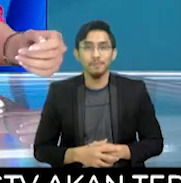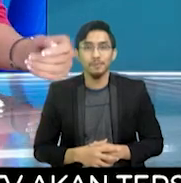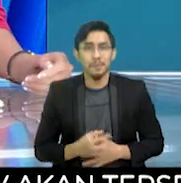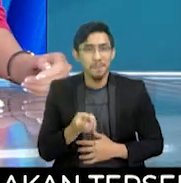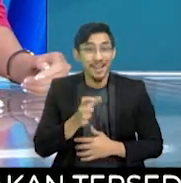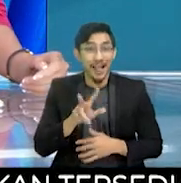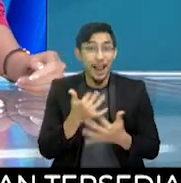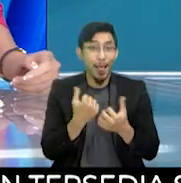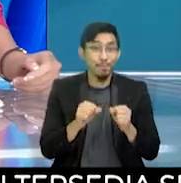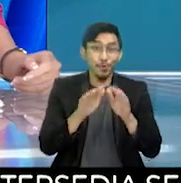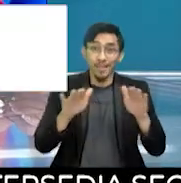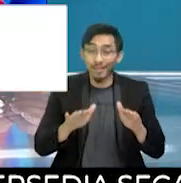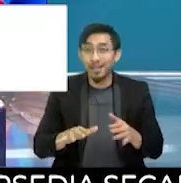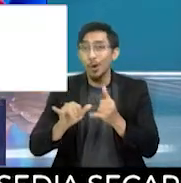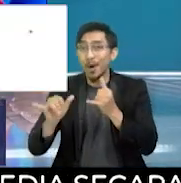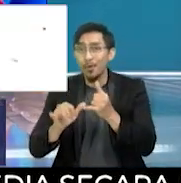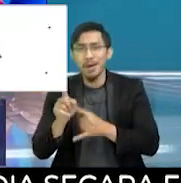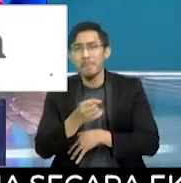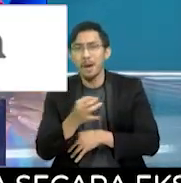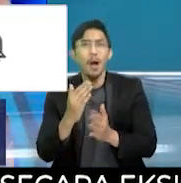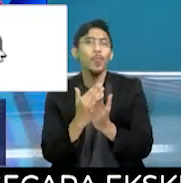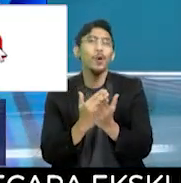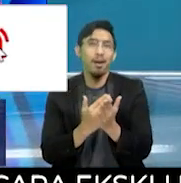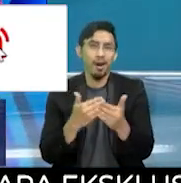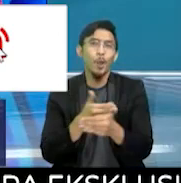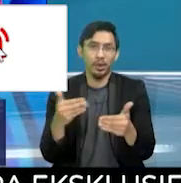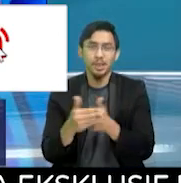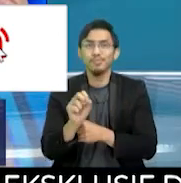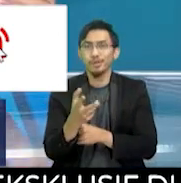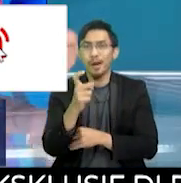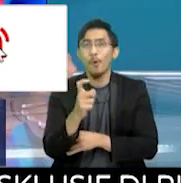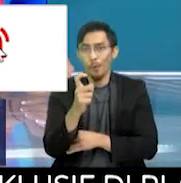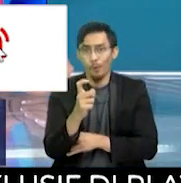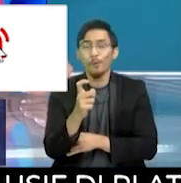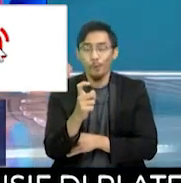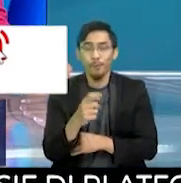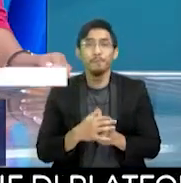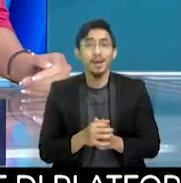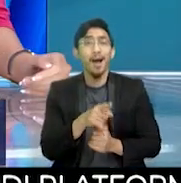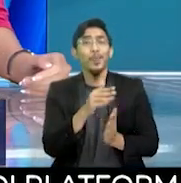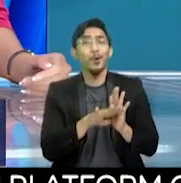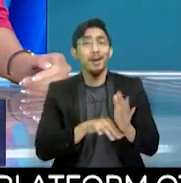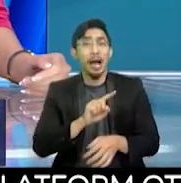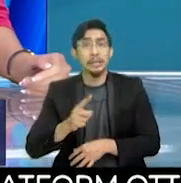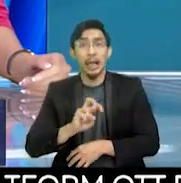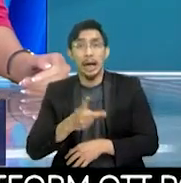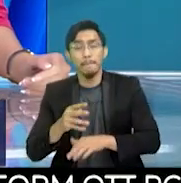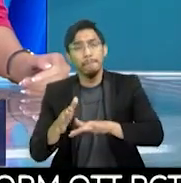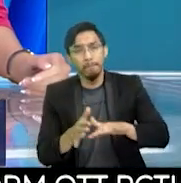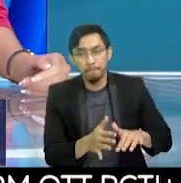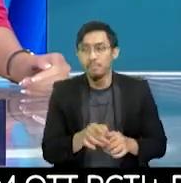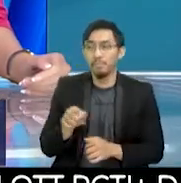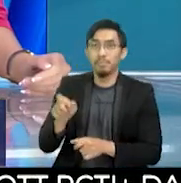Sementara itu, pemirsa, jelang libur Natal dan Tahun Baru terdapat sejumlah aturan lalu lintas di kawasan Puncak Bogor, Jawa Barat. Selain memperlakukan aturan